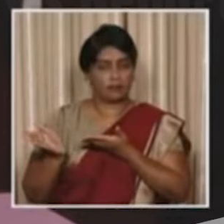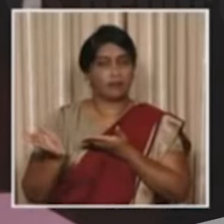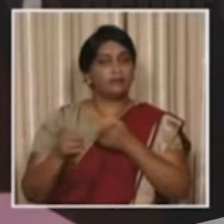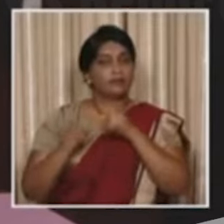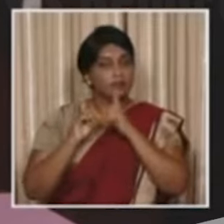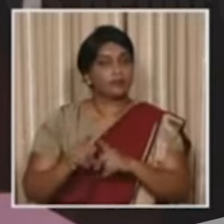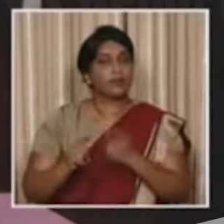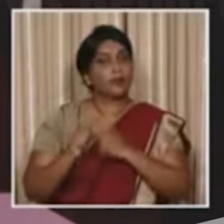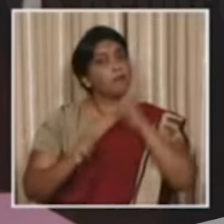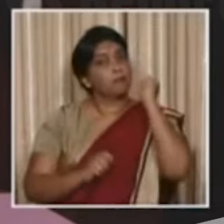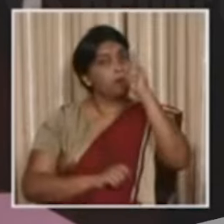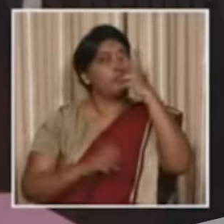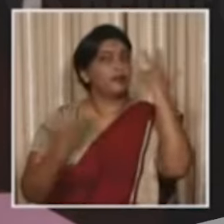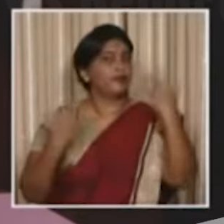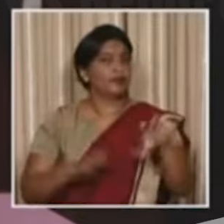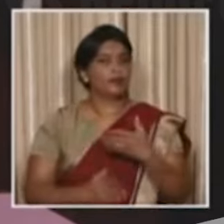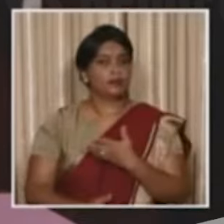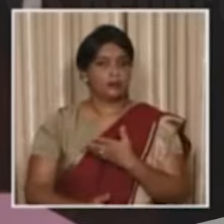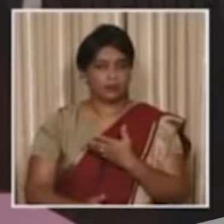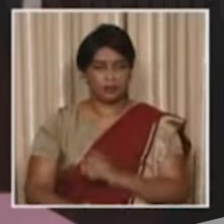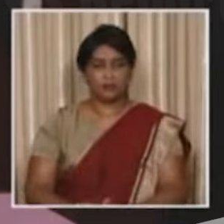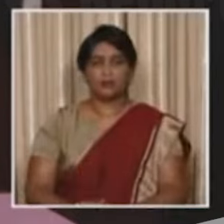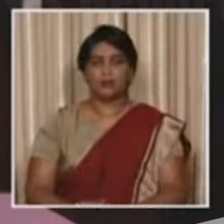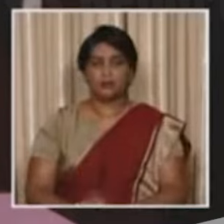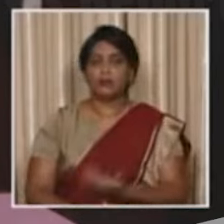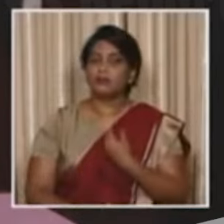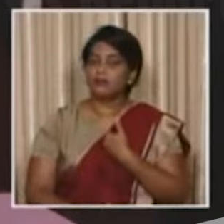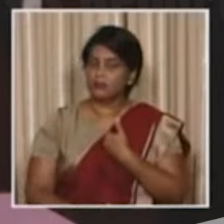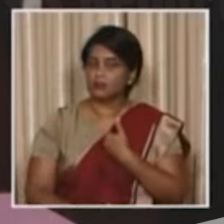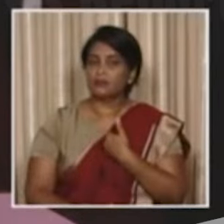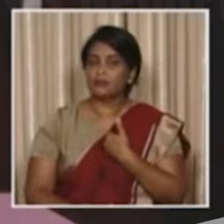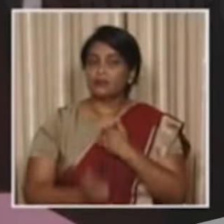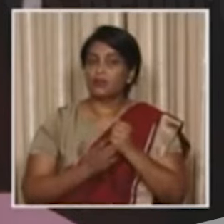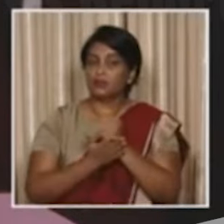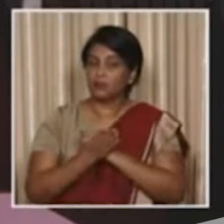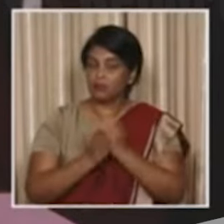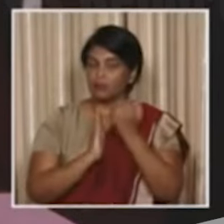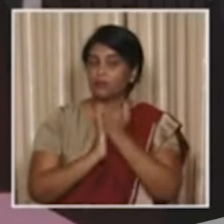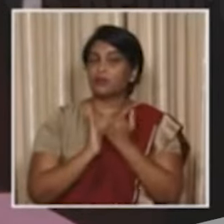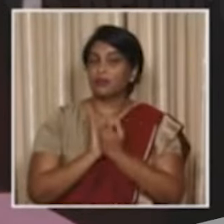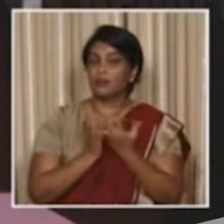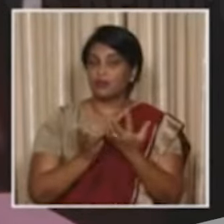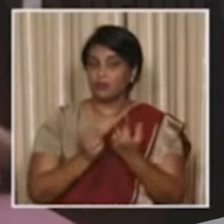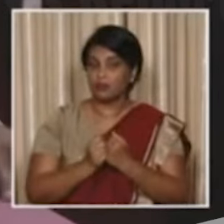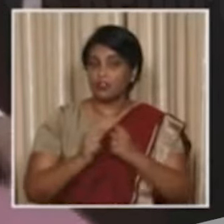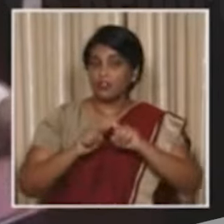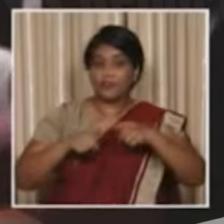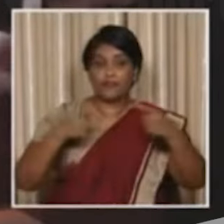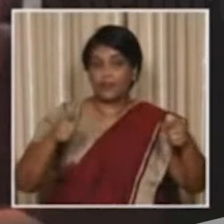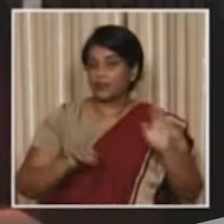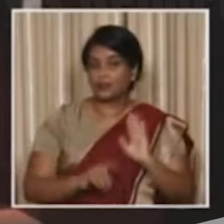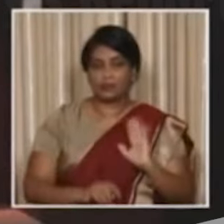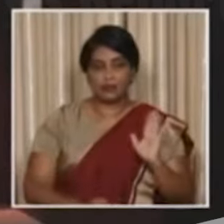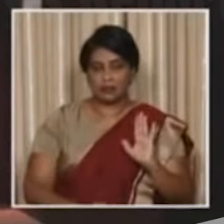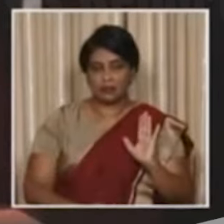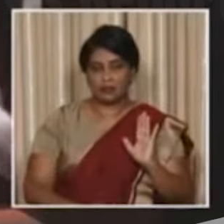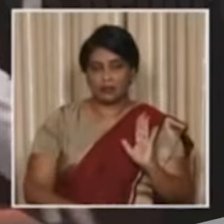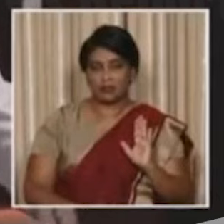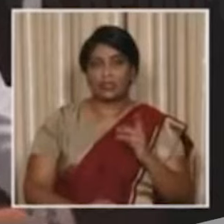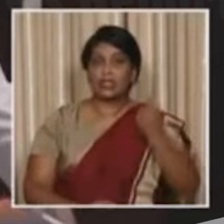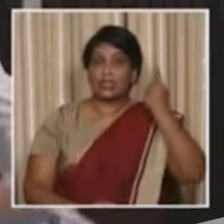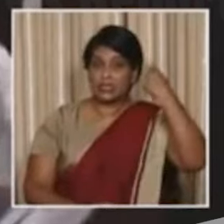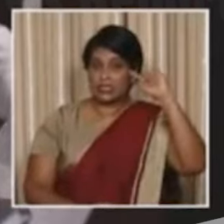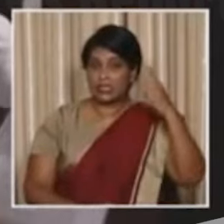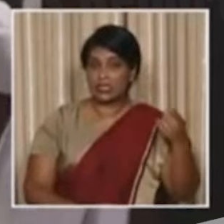ඒවට සල්ලිත් ගෙවලා ඉවරයි. ඉතින් මම මේ සියලු කරුණු ගත්තේ වෙන මොකකින්වත් නෙවෙයි, ඊයේ